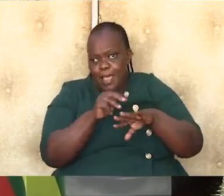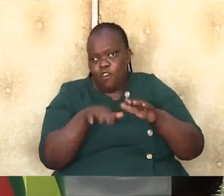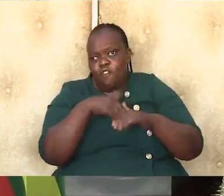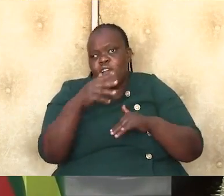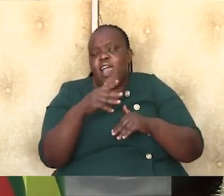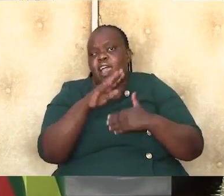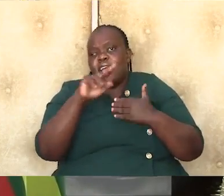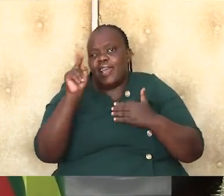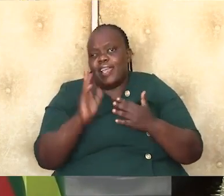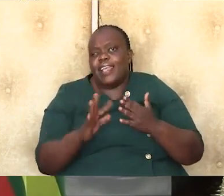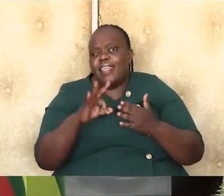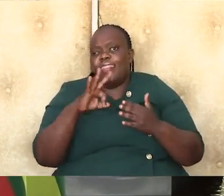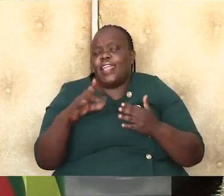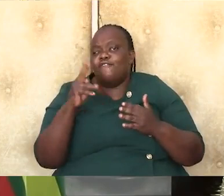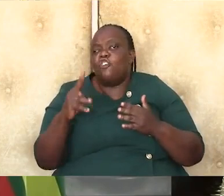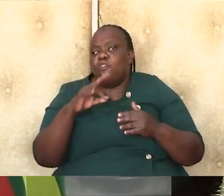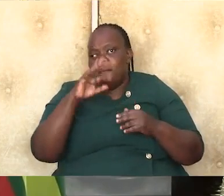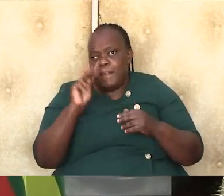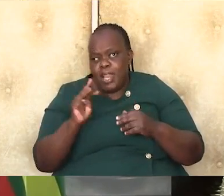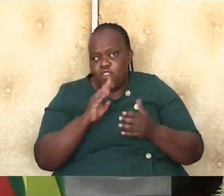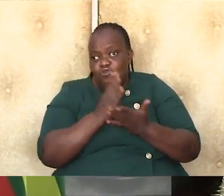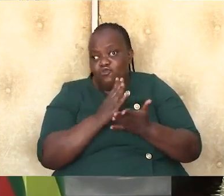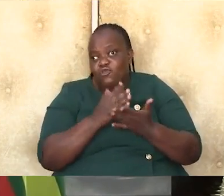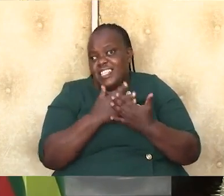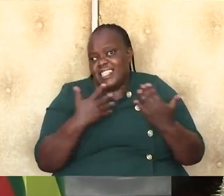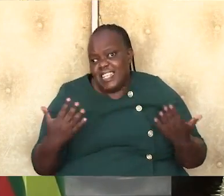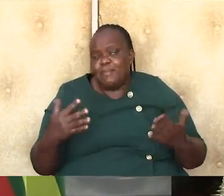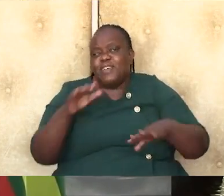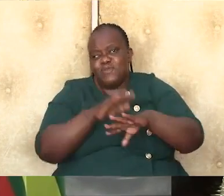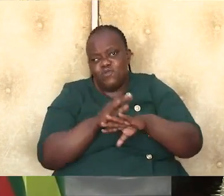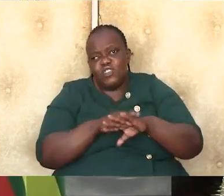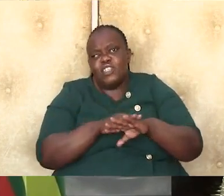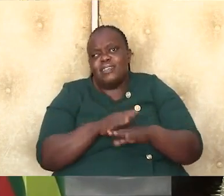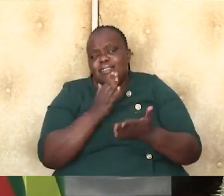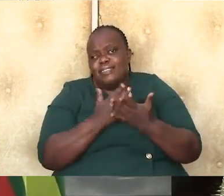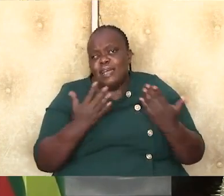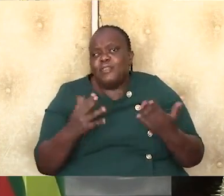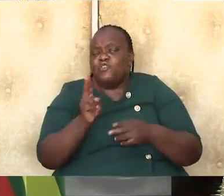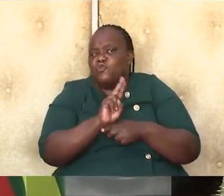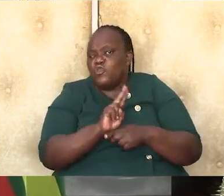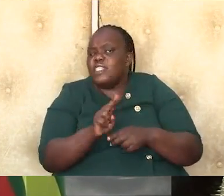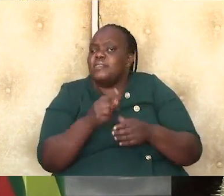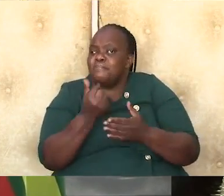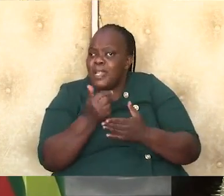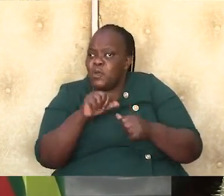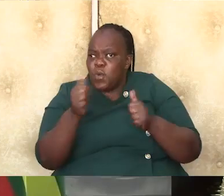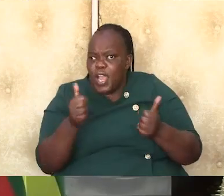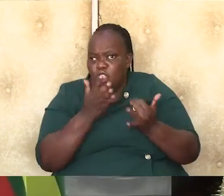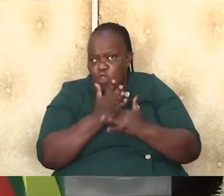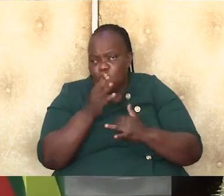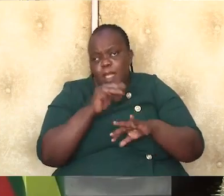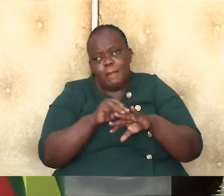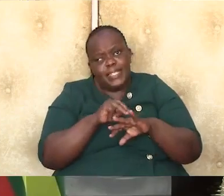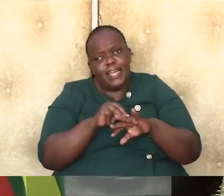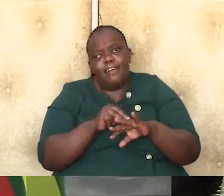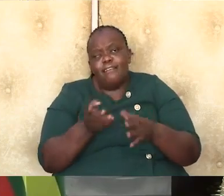ya Wakenya milioni 34. Kwa hiyo ni jambo ambalo limezagaa, ni utumizi wa fedha kupitia M-Pesa